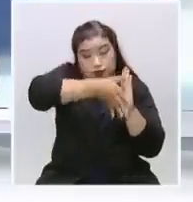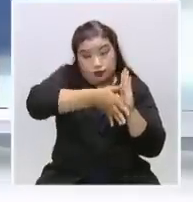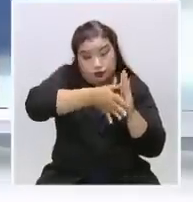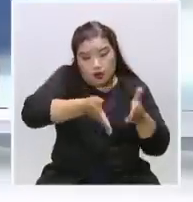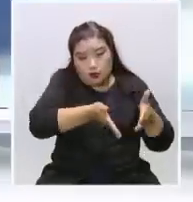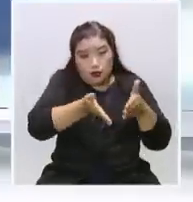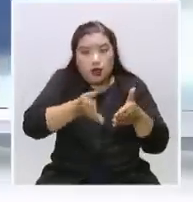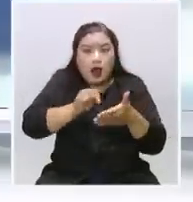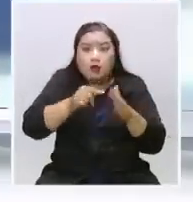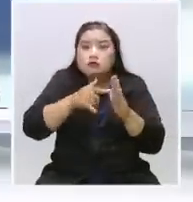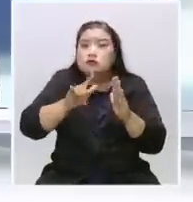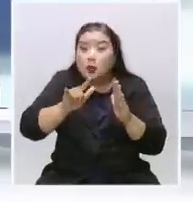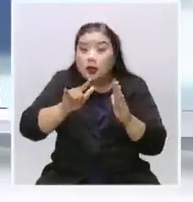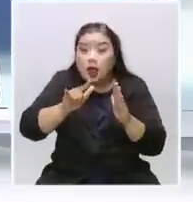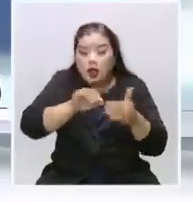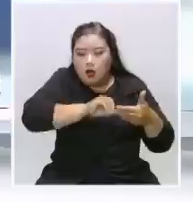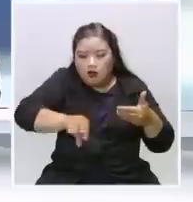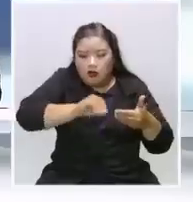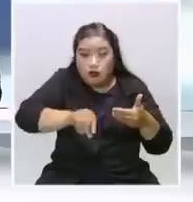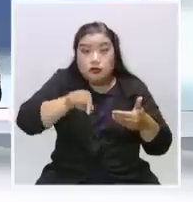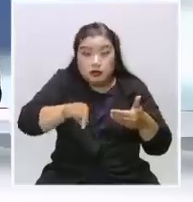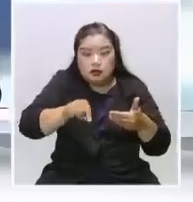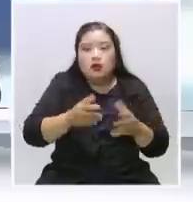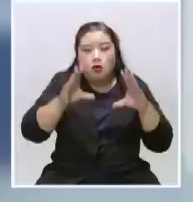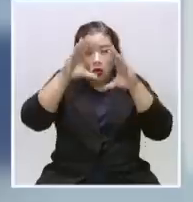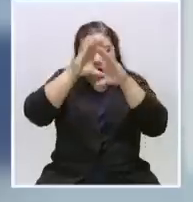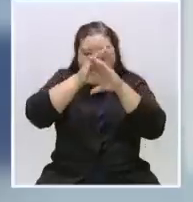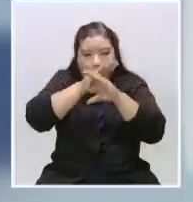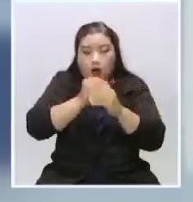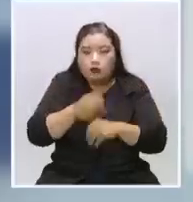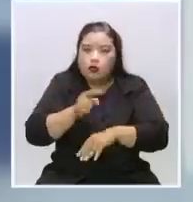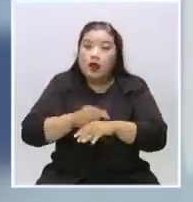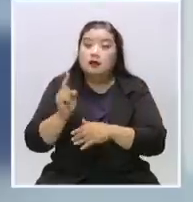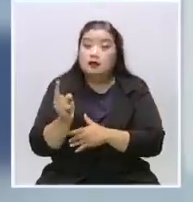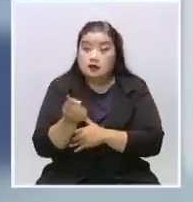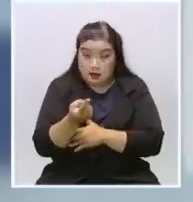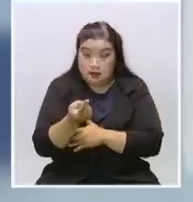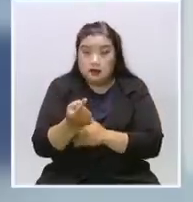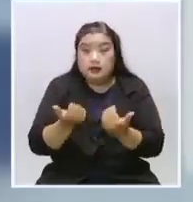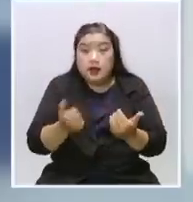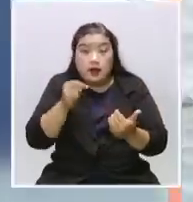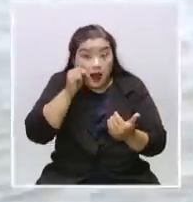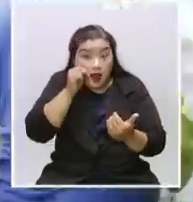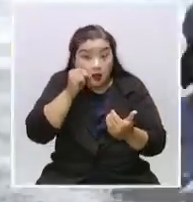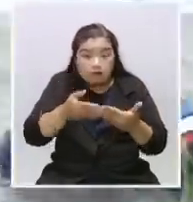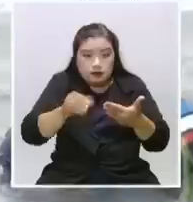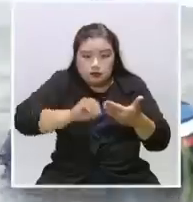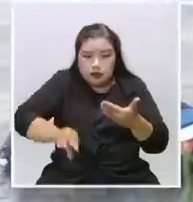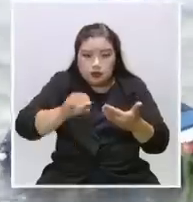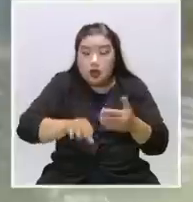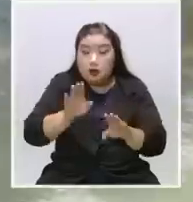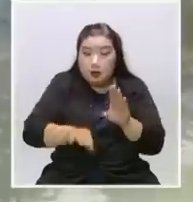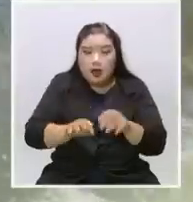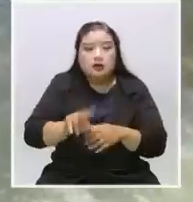ก็ยังมีเป็นปริมาณมากนะคะที่สุดแล้วค่ะค่ำคืนที่ผ่านมาเวลาประมาณ1:00 เขื่อนเจ้าพระยาปรับเพิ่มการระบายน้ำไปอยู่ที่ประม